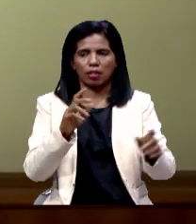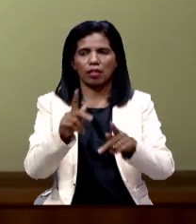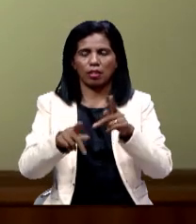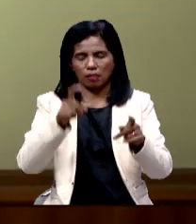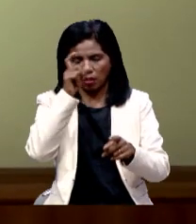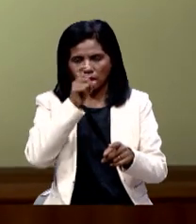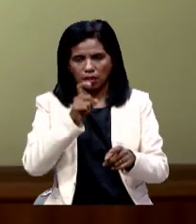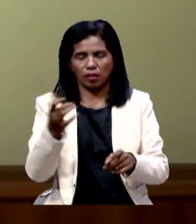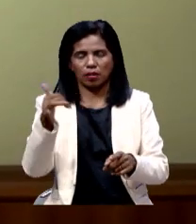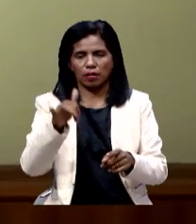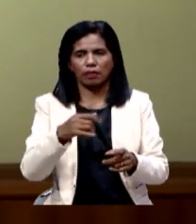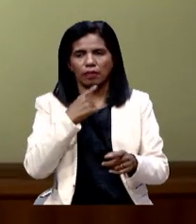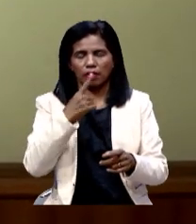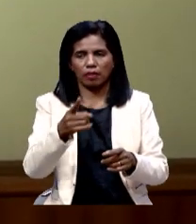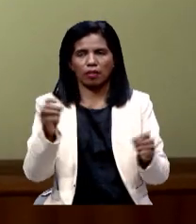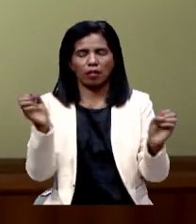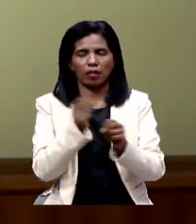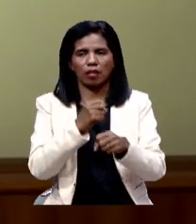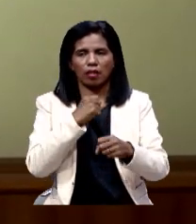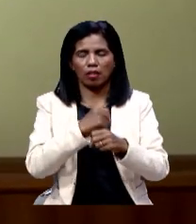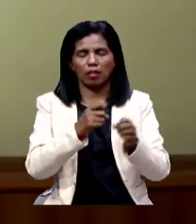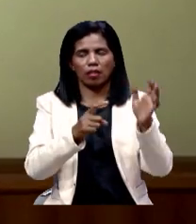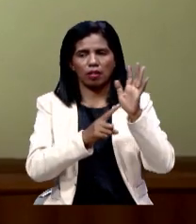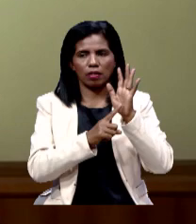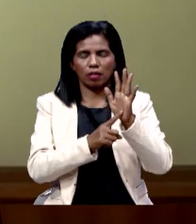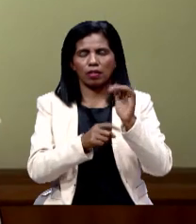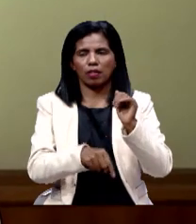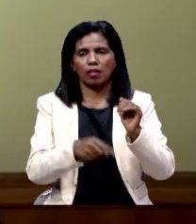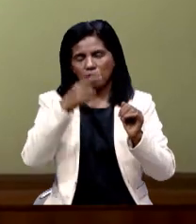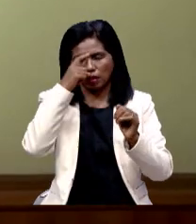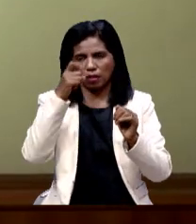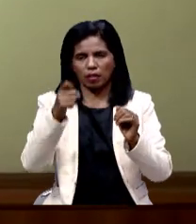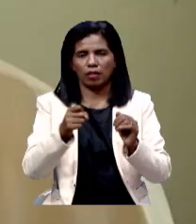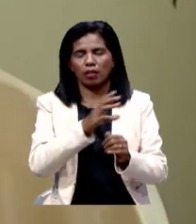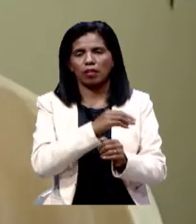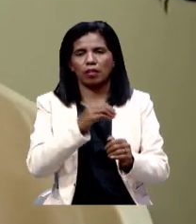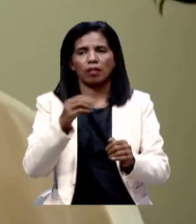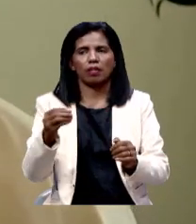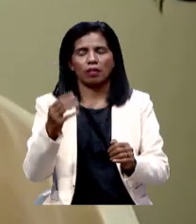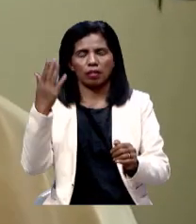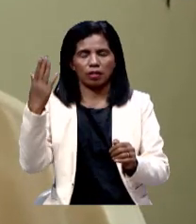sira. Nia hatete nia lakoi halotan cirurgia ba nia aintur taba anestesia